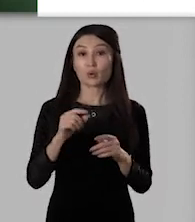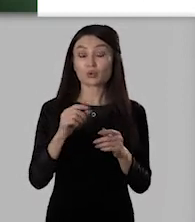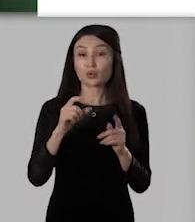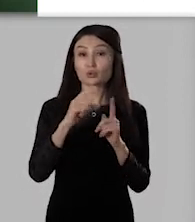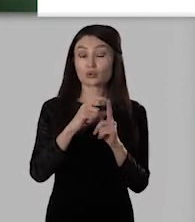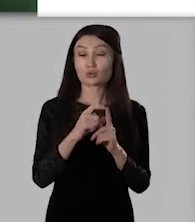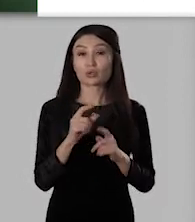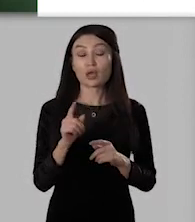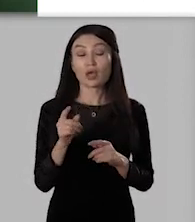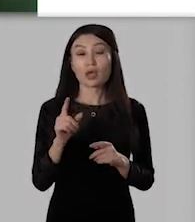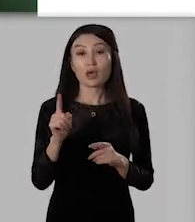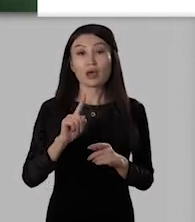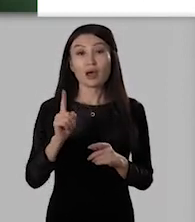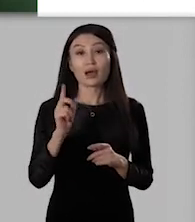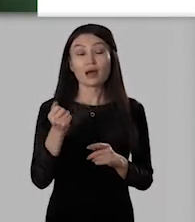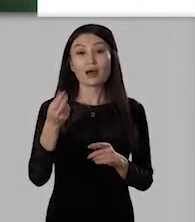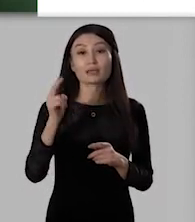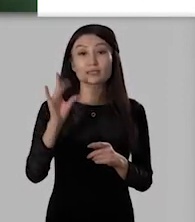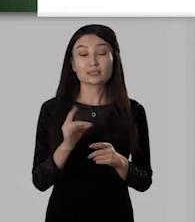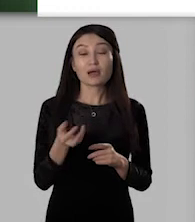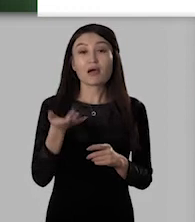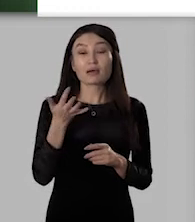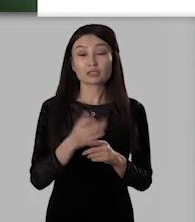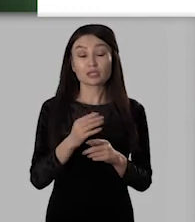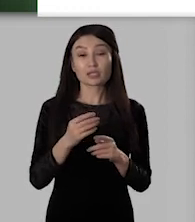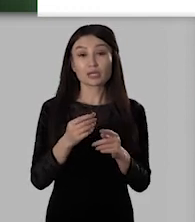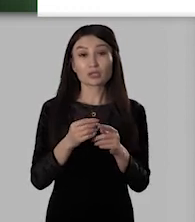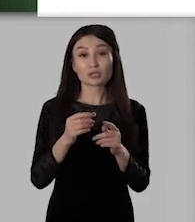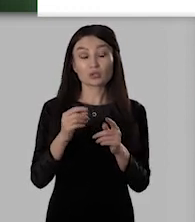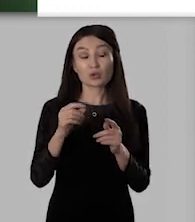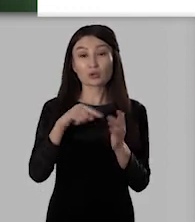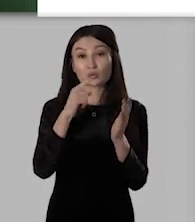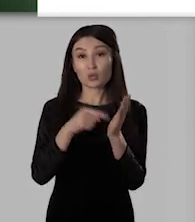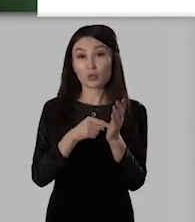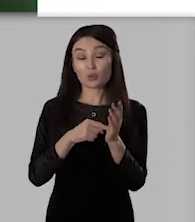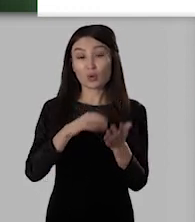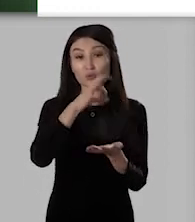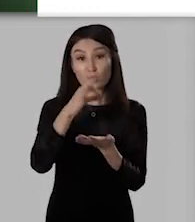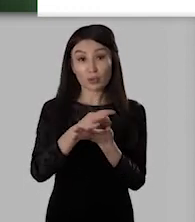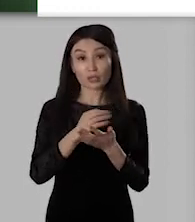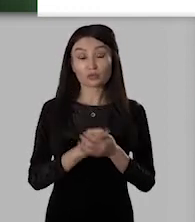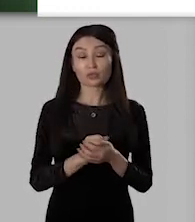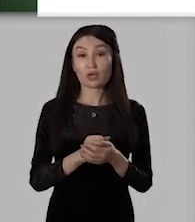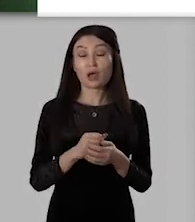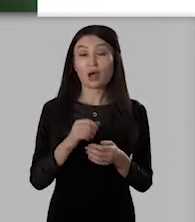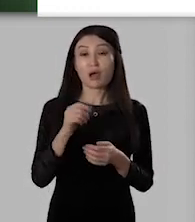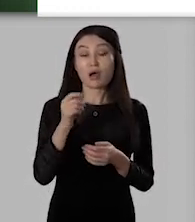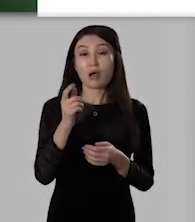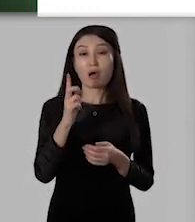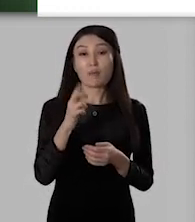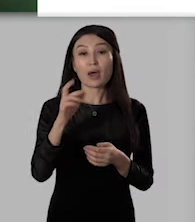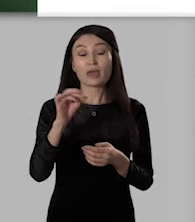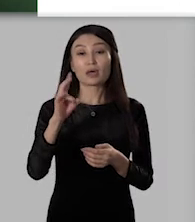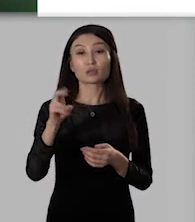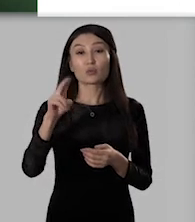эмне, кандай, кайсы, канча деген суроолорго жооп берген учурда биз баяндоочту